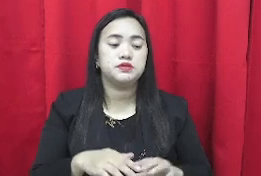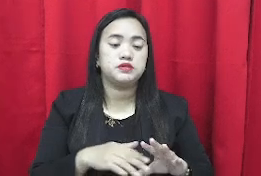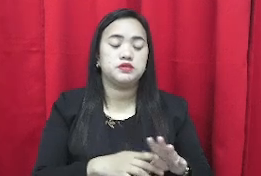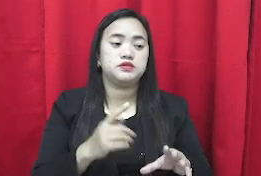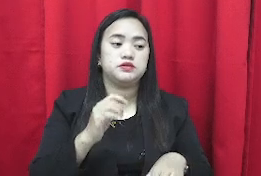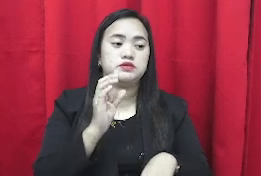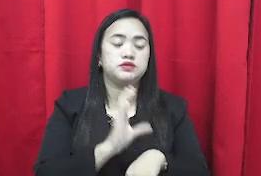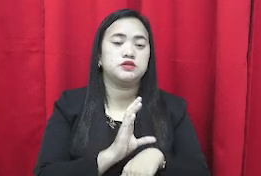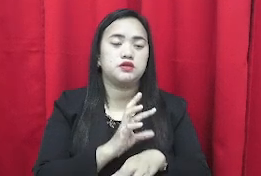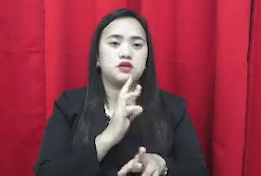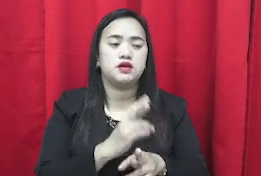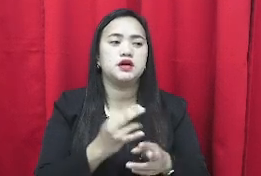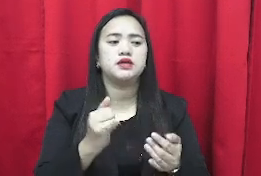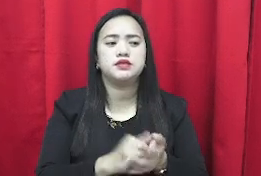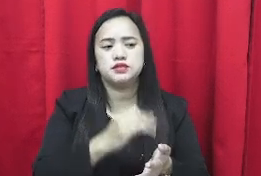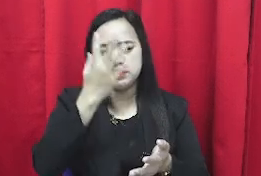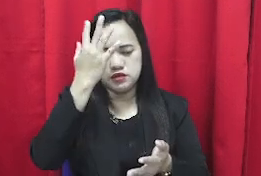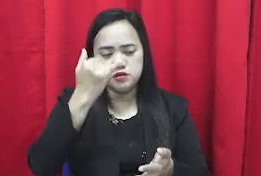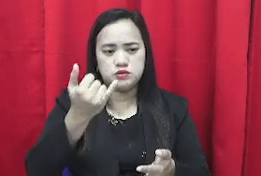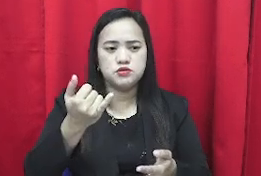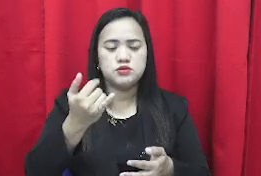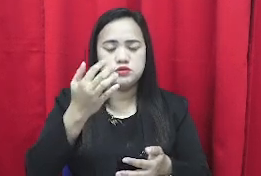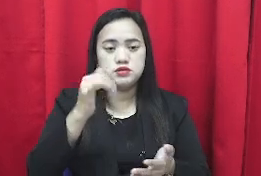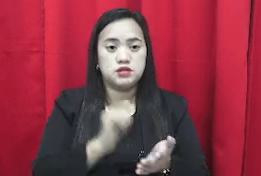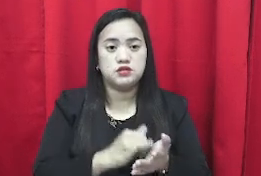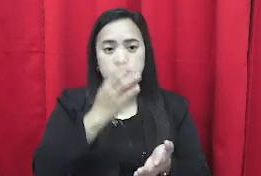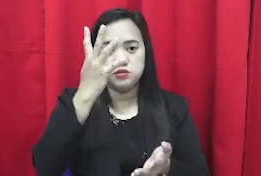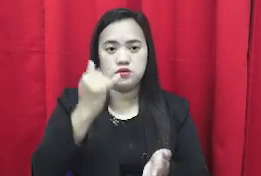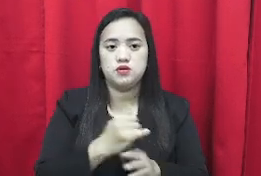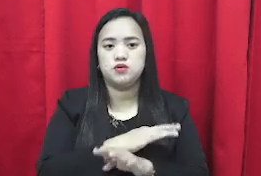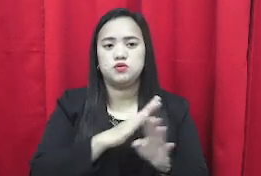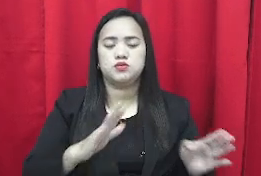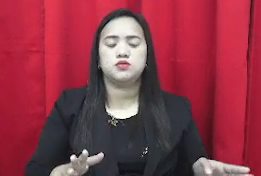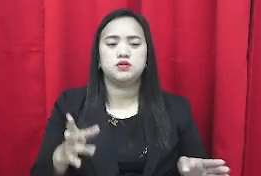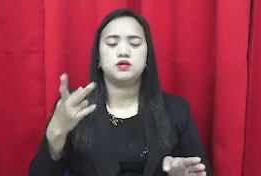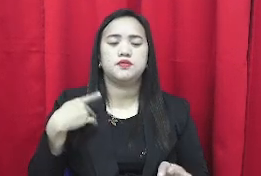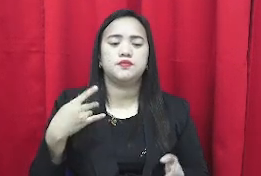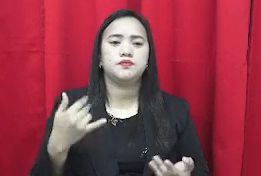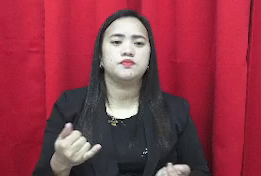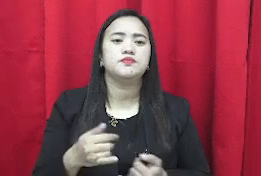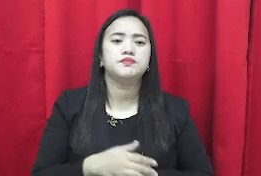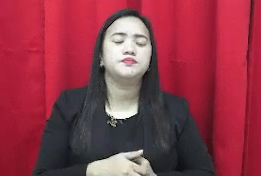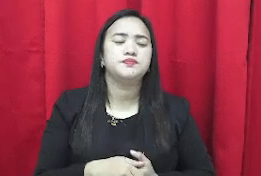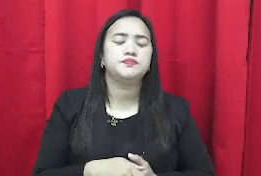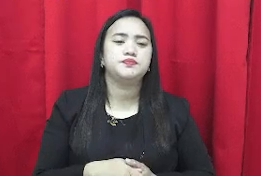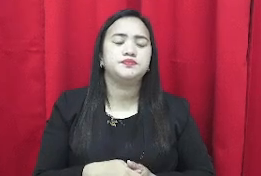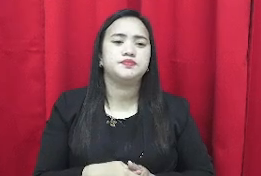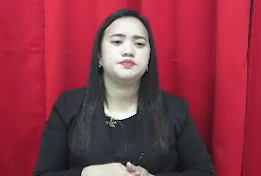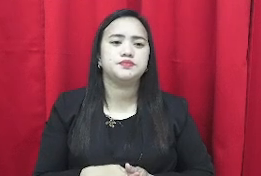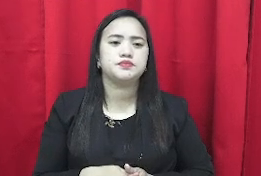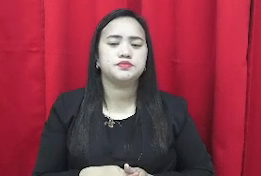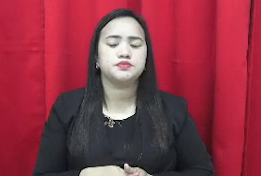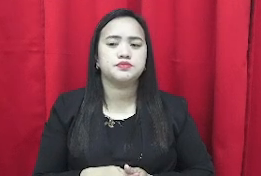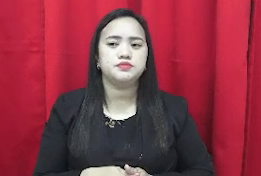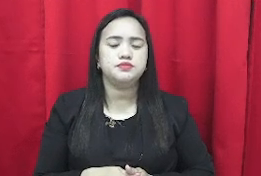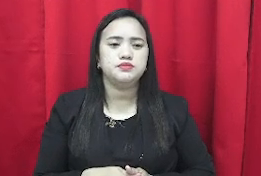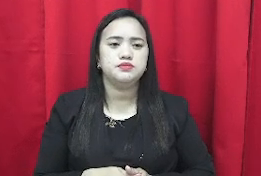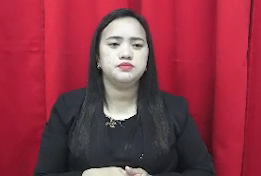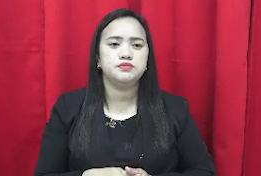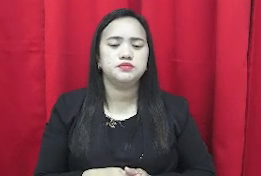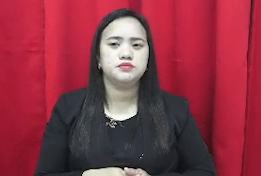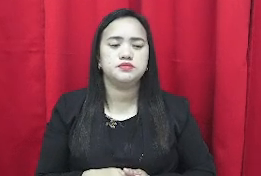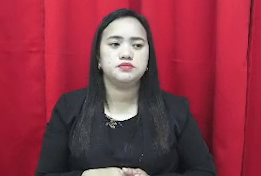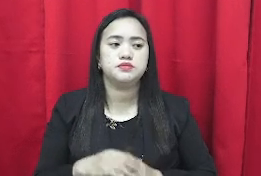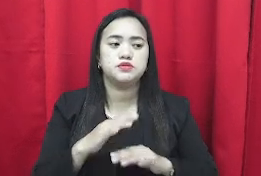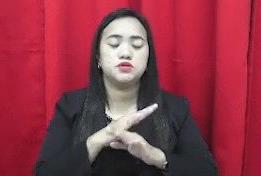ngayon kaya uwag po tayong ung saag huwag tayong manghinayang huwag tayong maawa bahagi yan